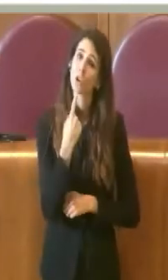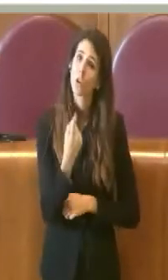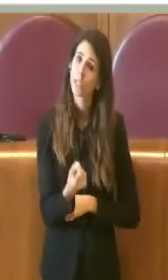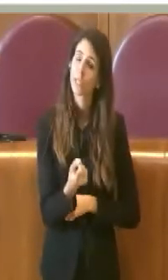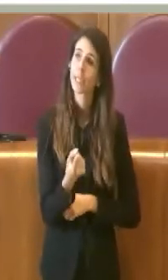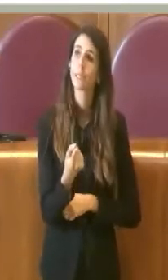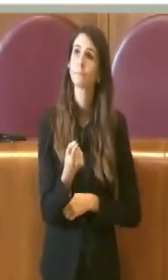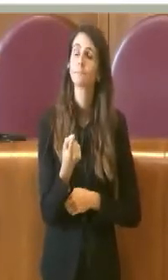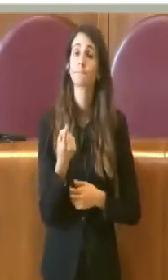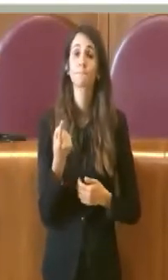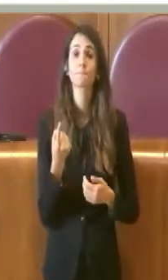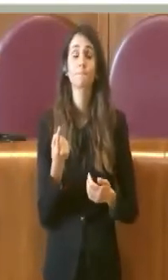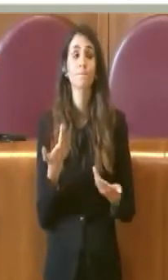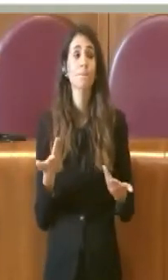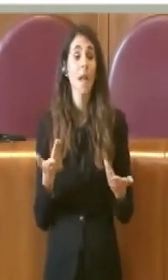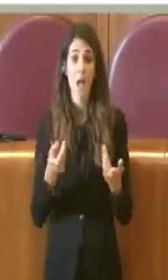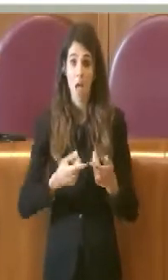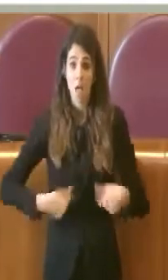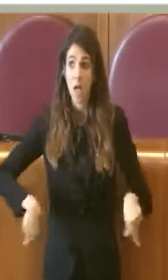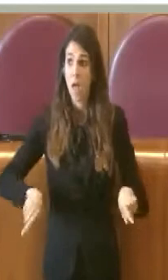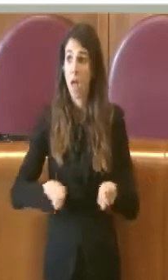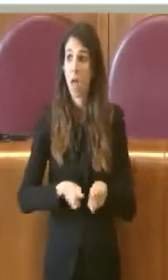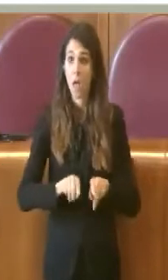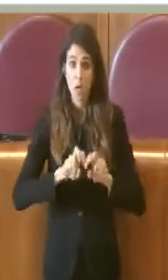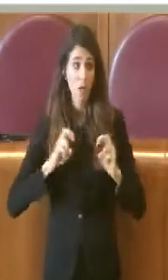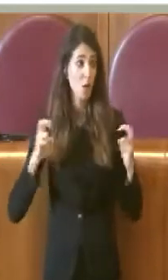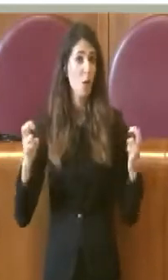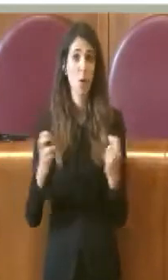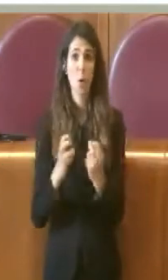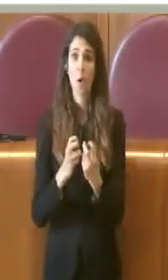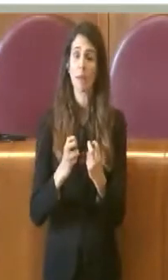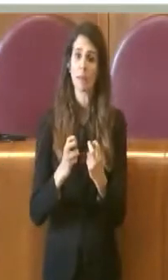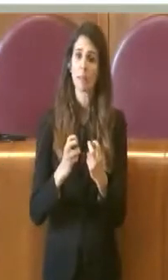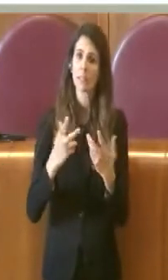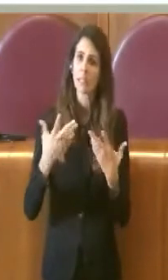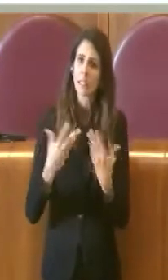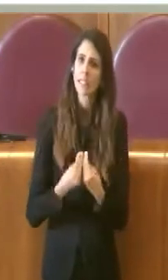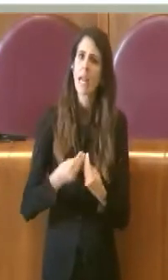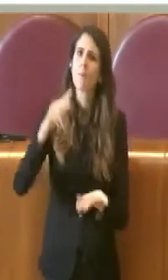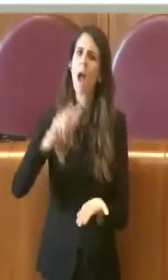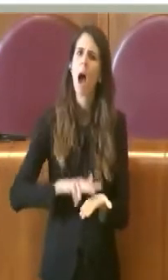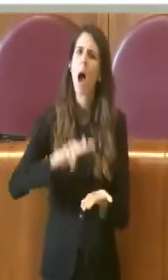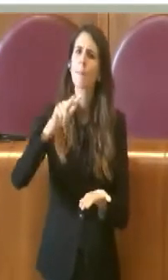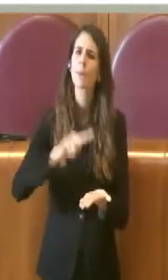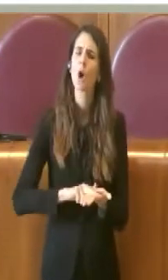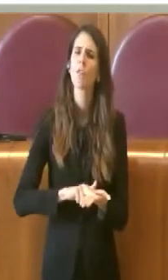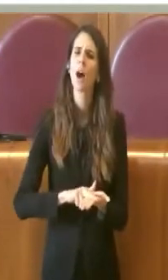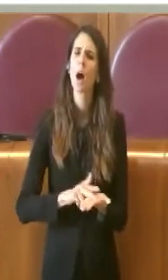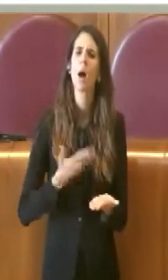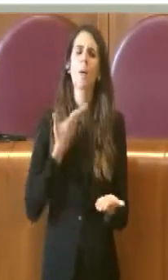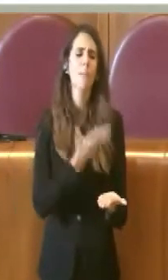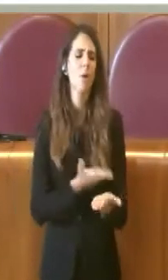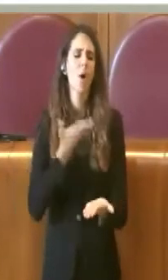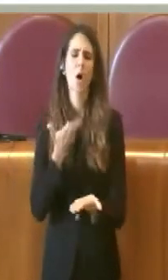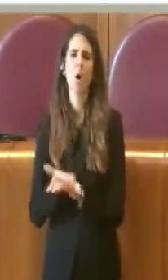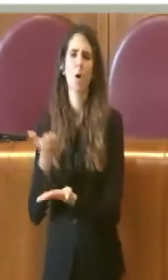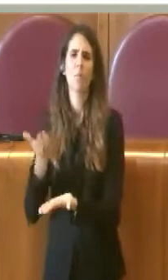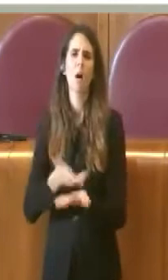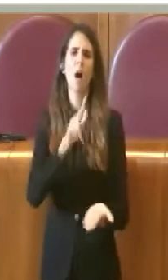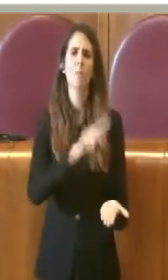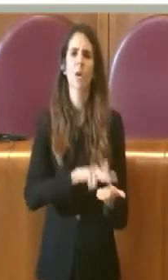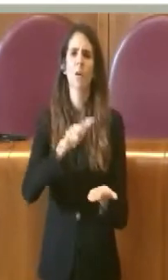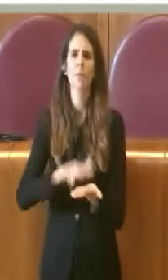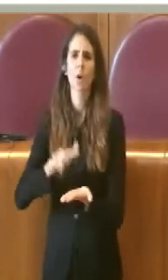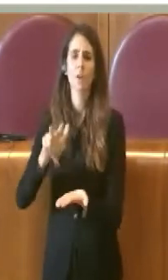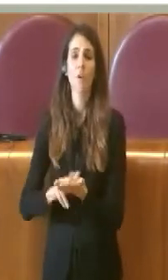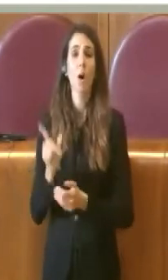quest'Aula ha approvato diversi atti sui cimiteri e uno in particolare, peraltro delle